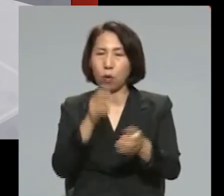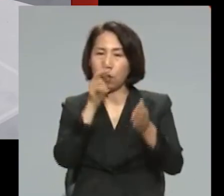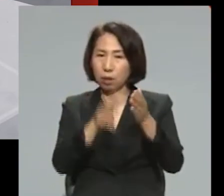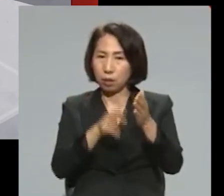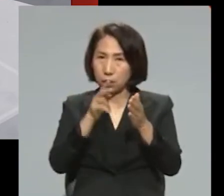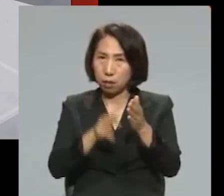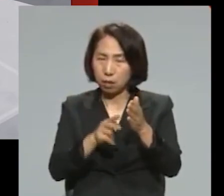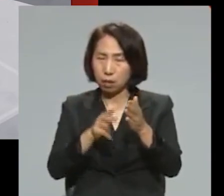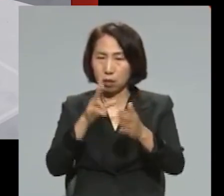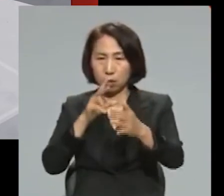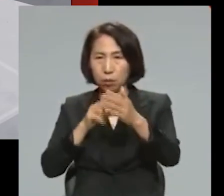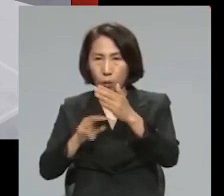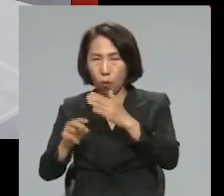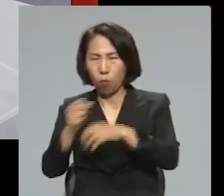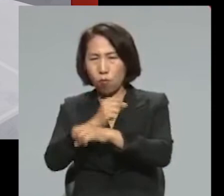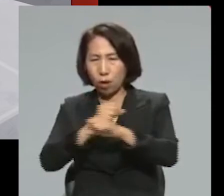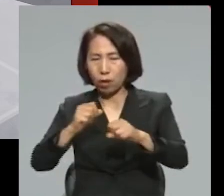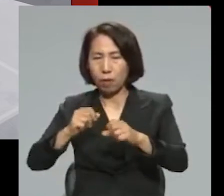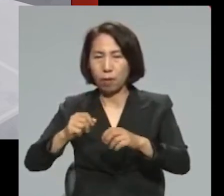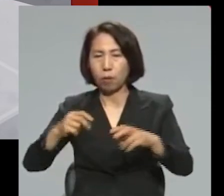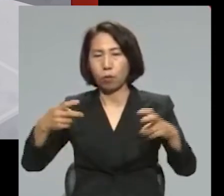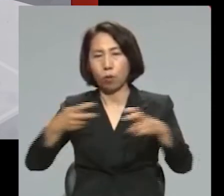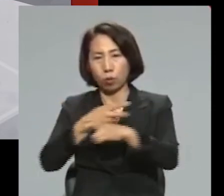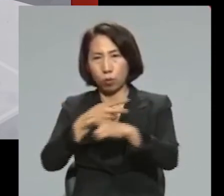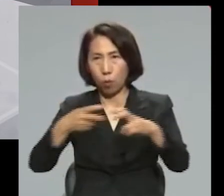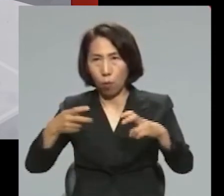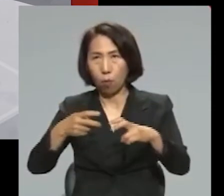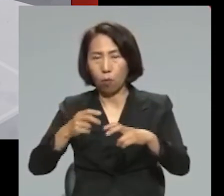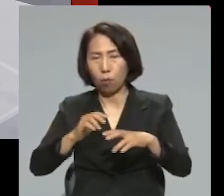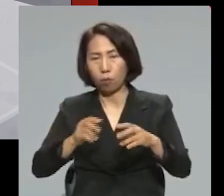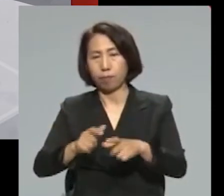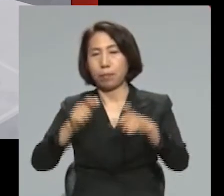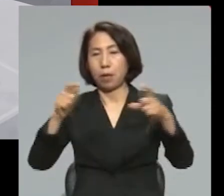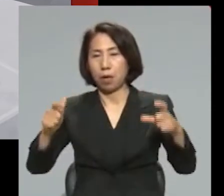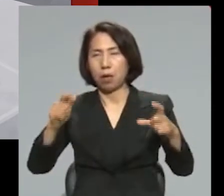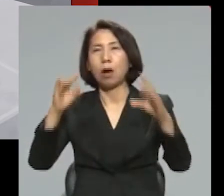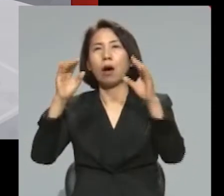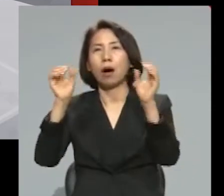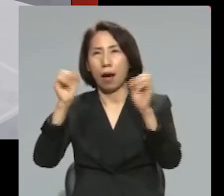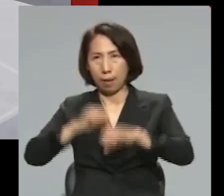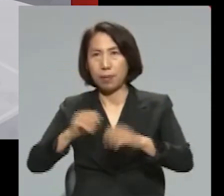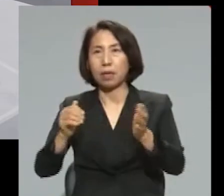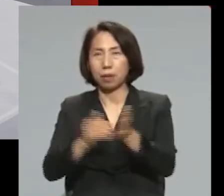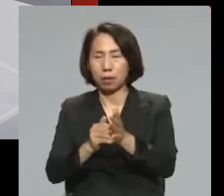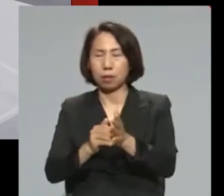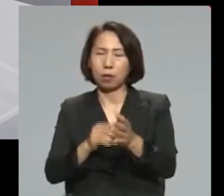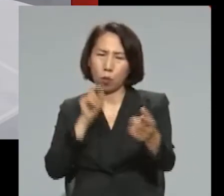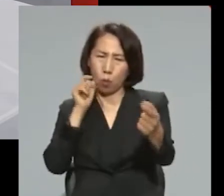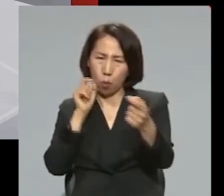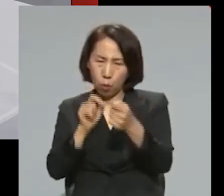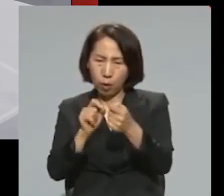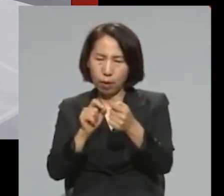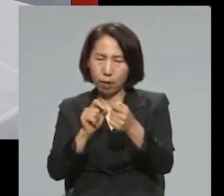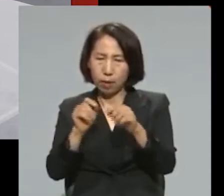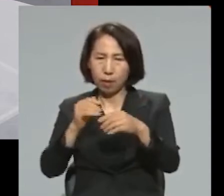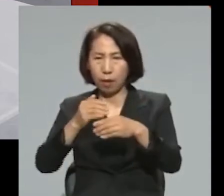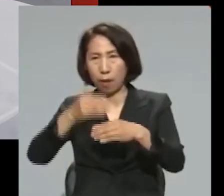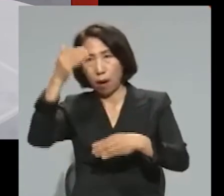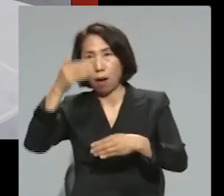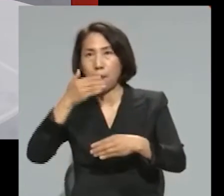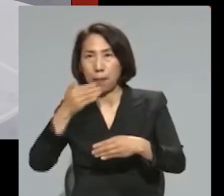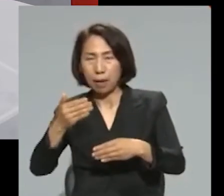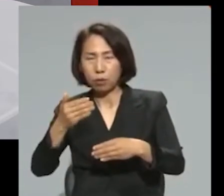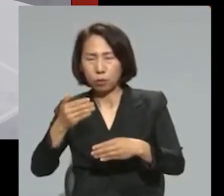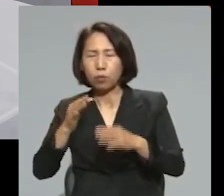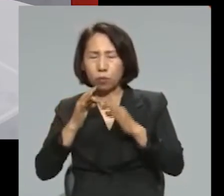광역 교통망 구축에다 합의를 했습니다. 우려교 문제를 해결토록 하겠습니다. 우려교가 소통의 다리가 거듭날